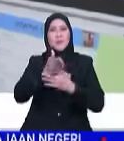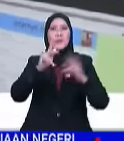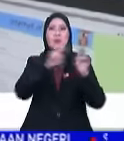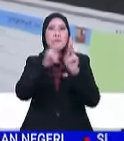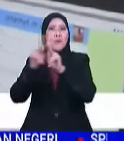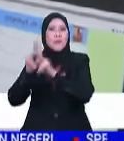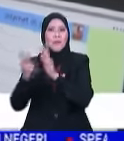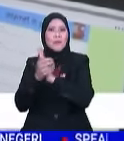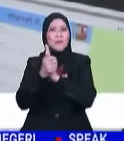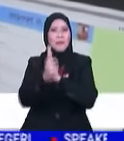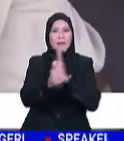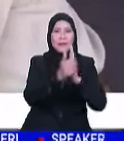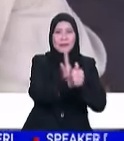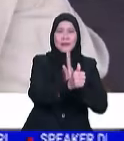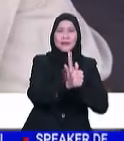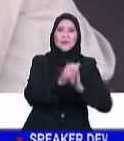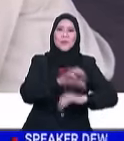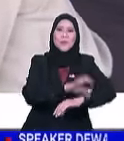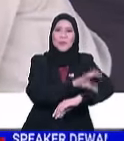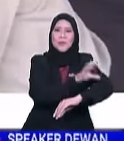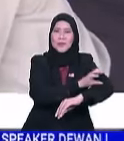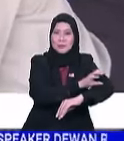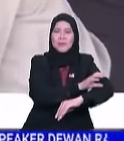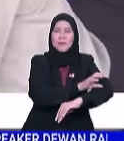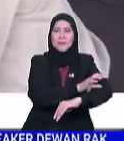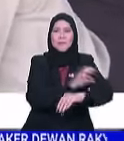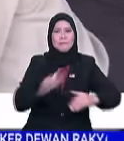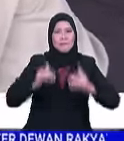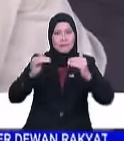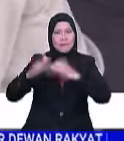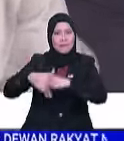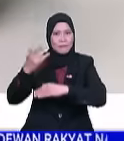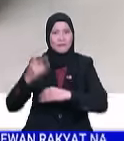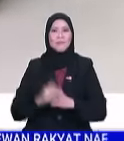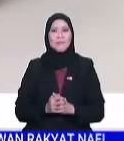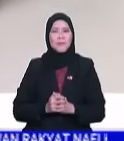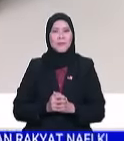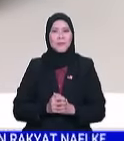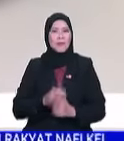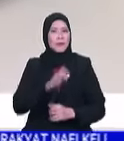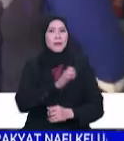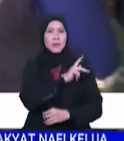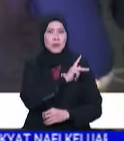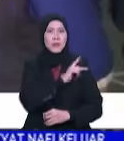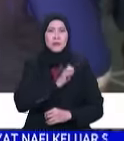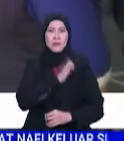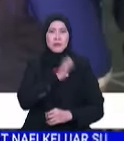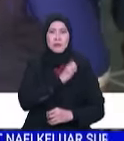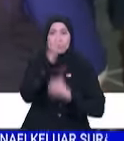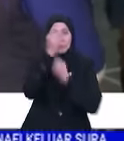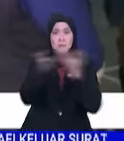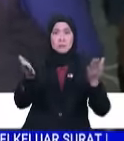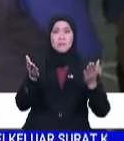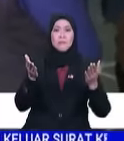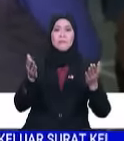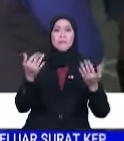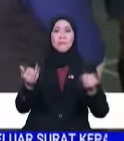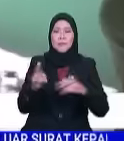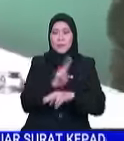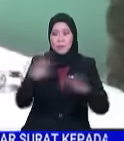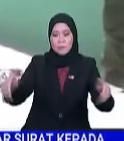kemahiran digital dari peringkat awal. Syariman yang juga ketua pegawai eksekutif Sarawak Science Center turut mendedahkan pengenalan